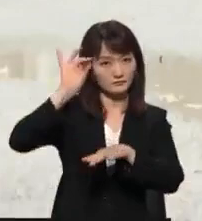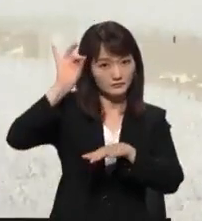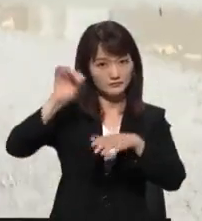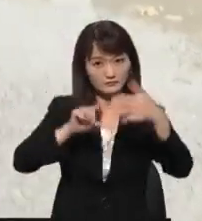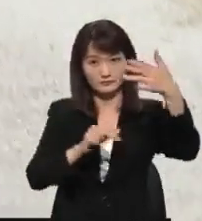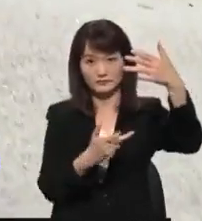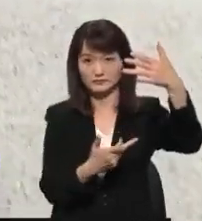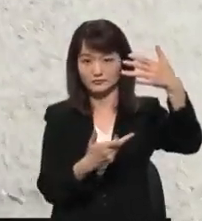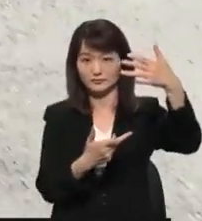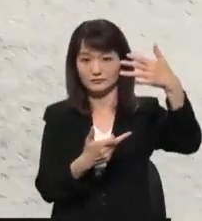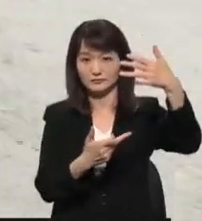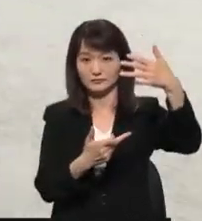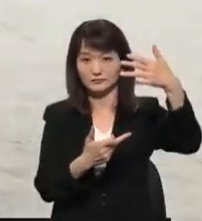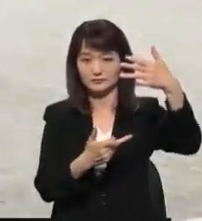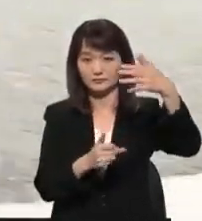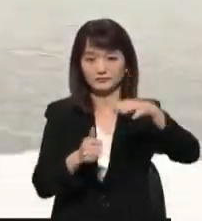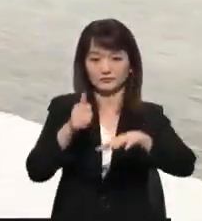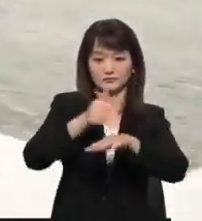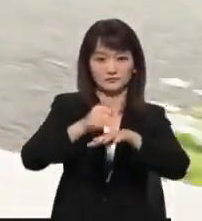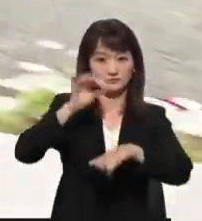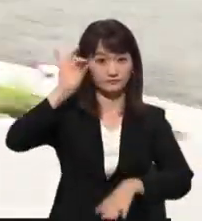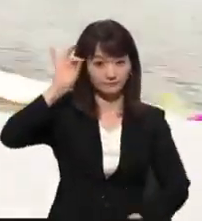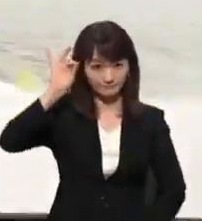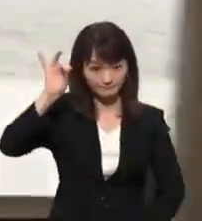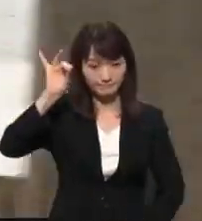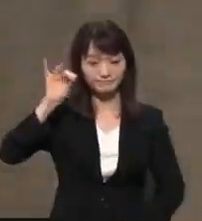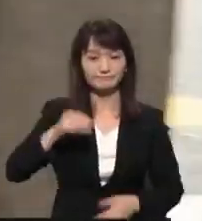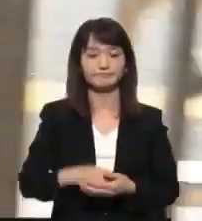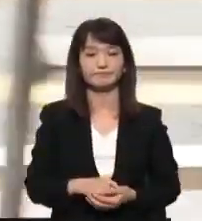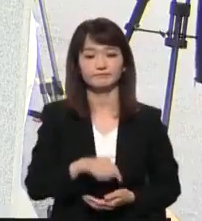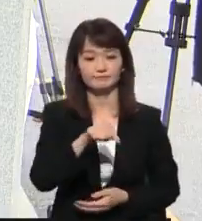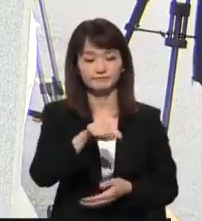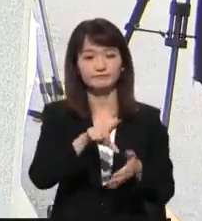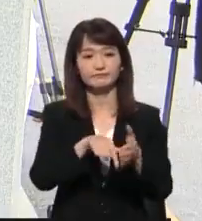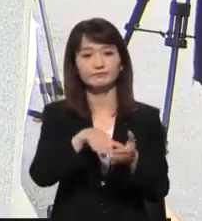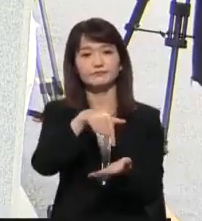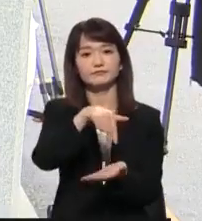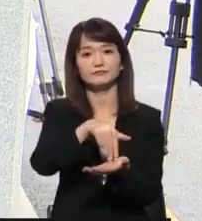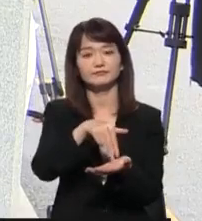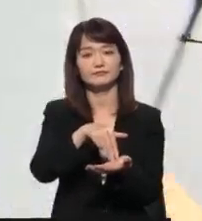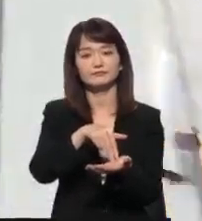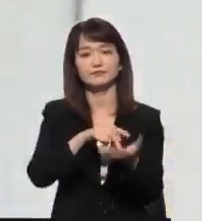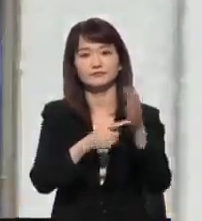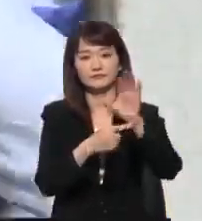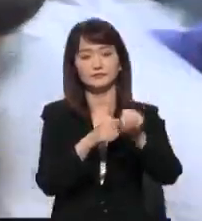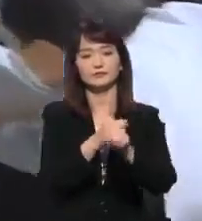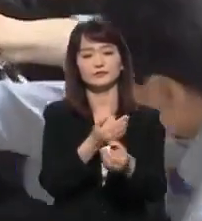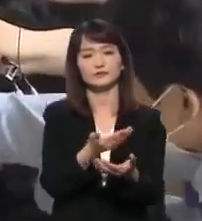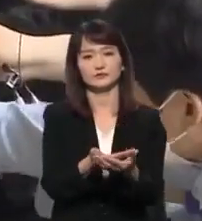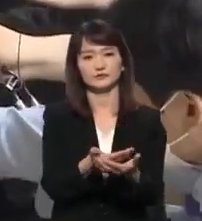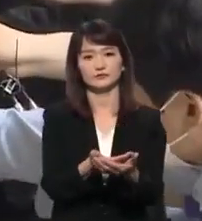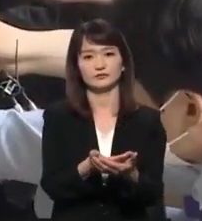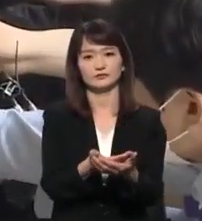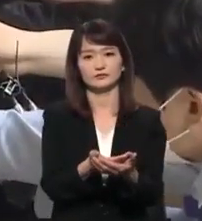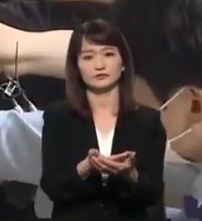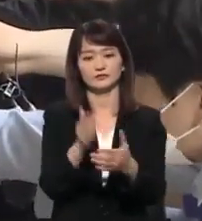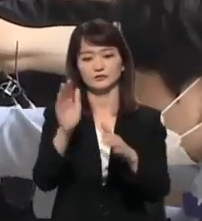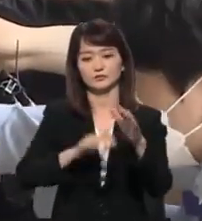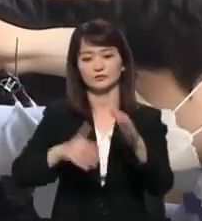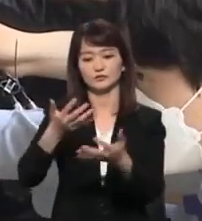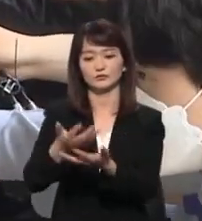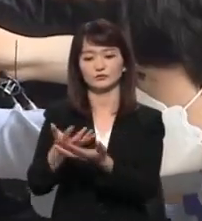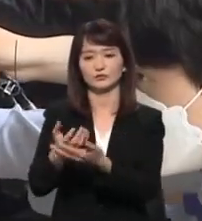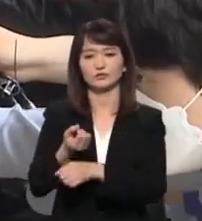8월 17일이라고요 그래서 그때 좀 입장을 발표해 주십시오라는 공문을